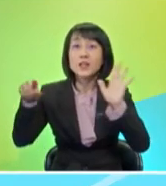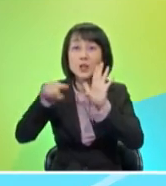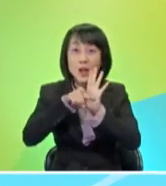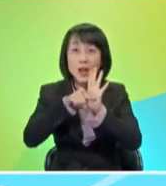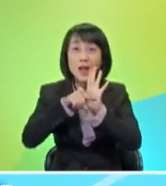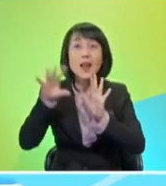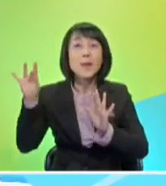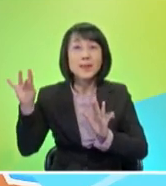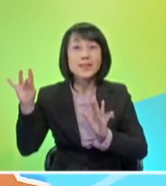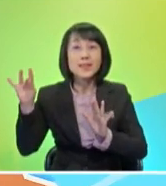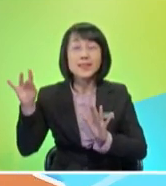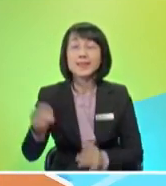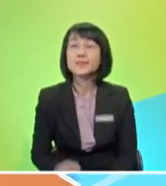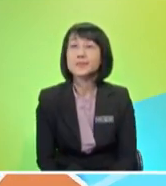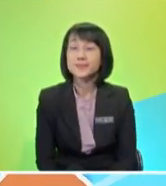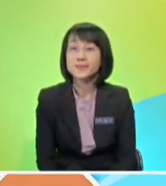Okey.